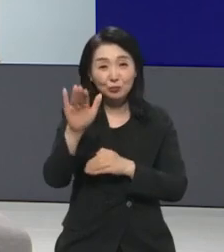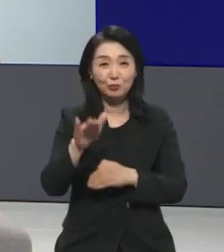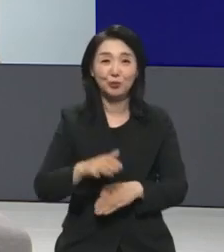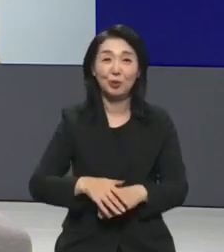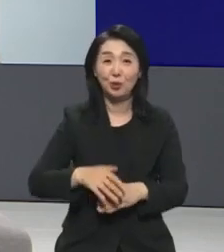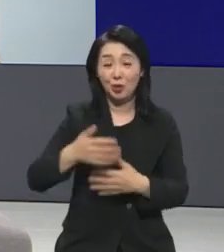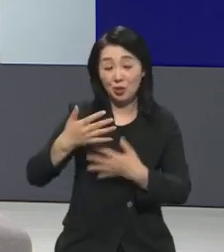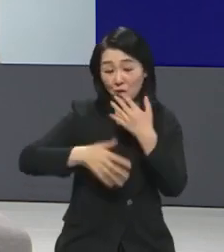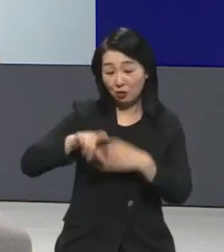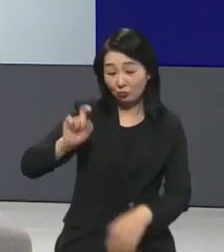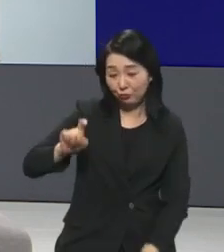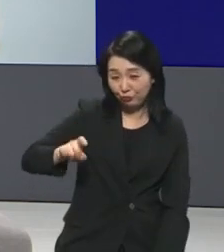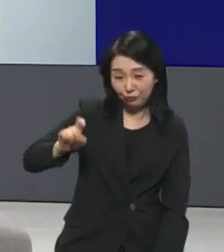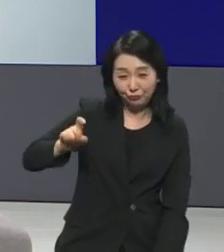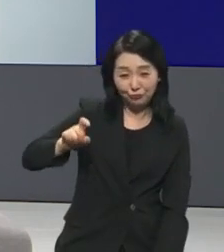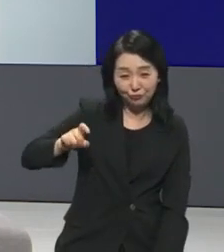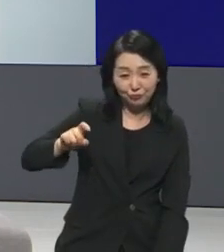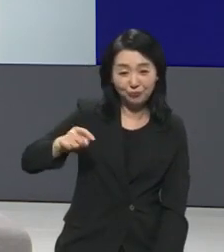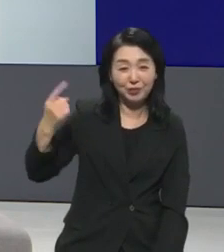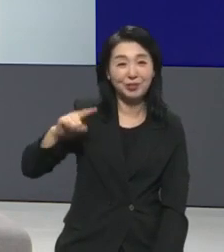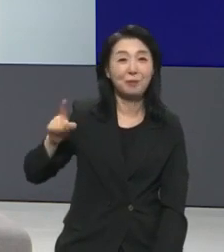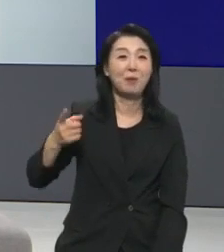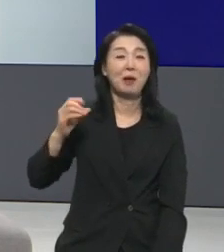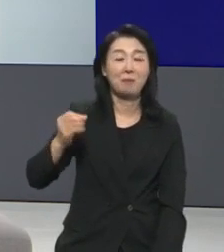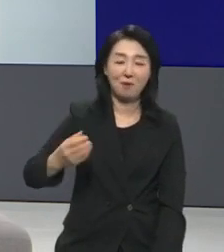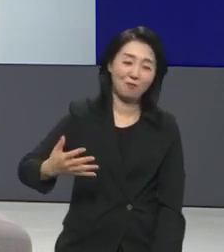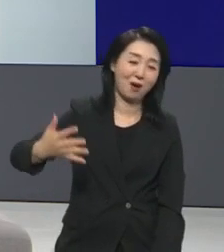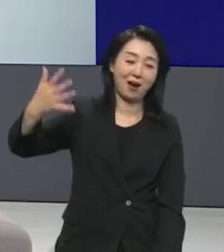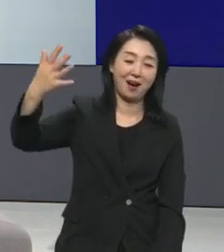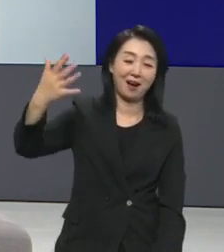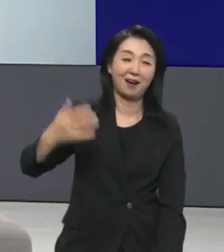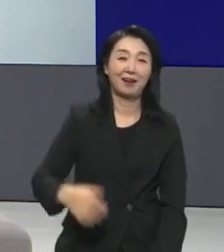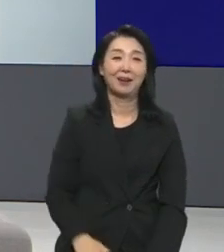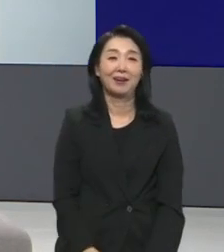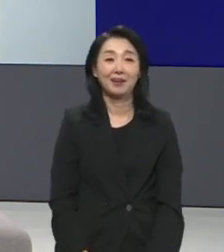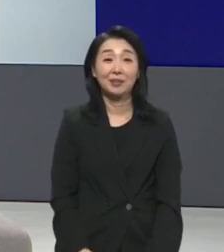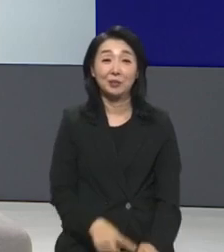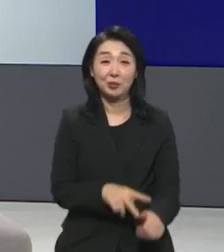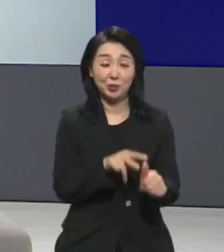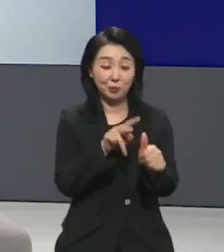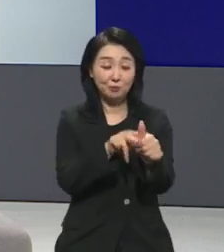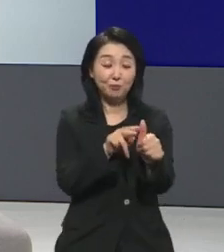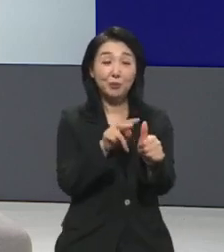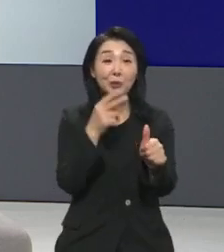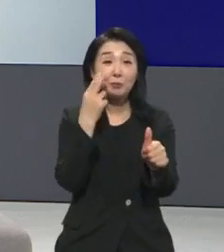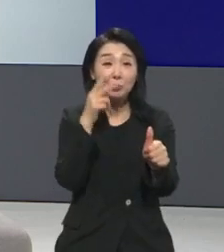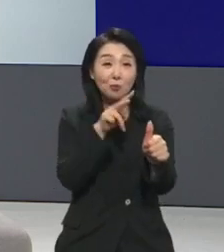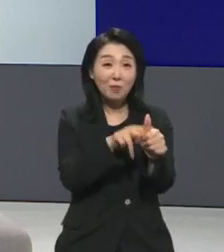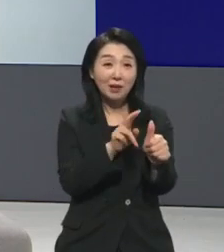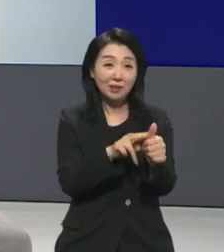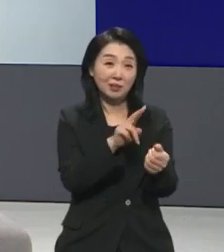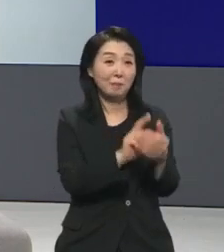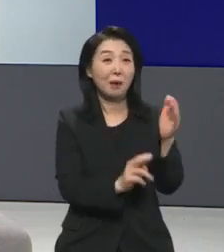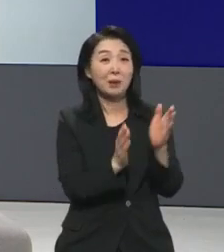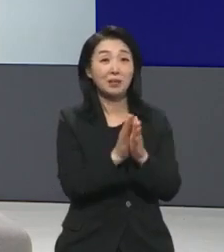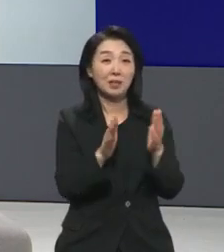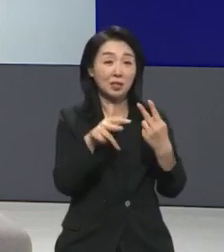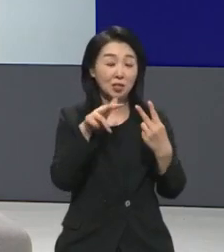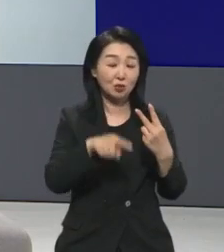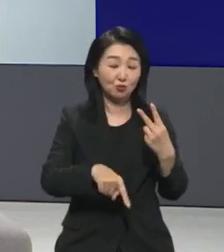조회수는 오늘 기준 무려 1,100만 회가 넘었는데요. 미국의 한 마트에서 지난달 초 판매를 시작했는데 2주